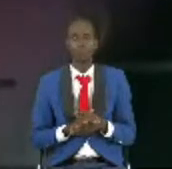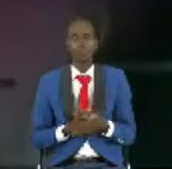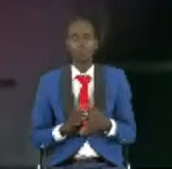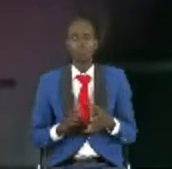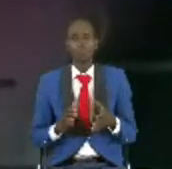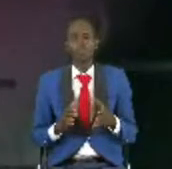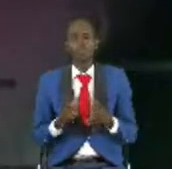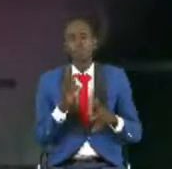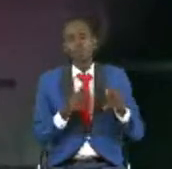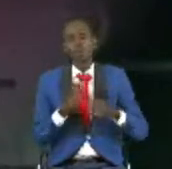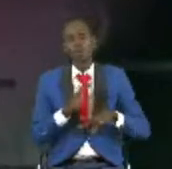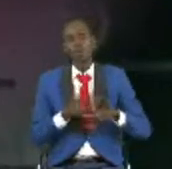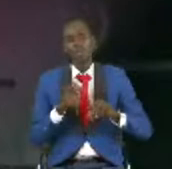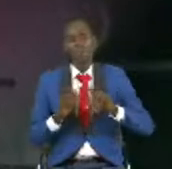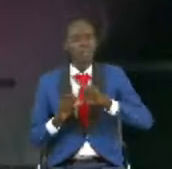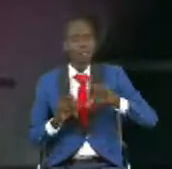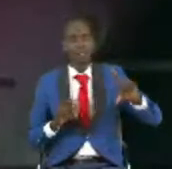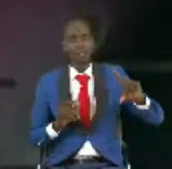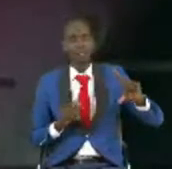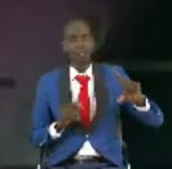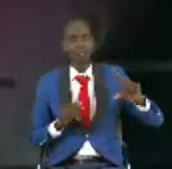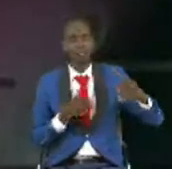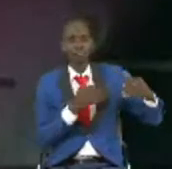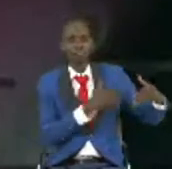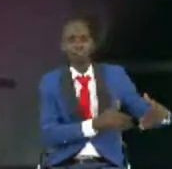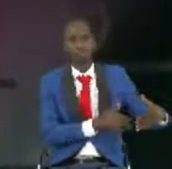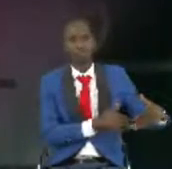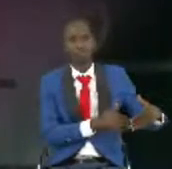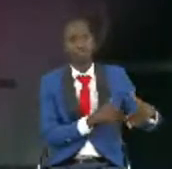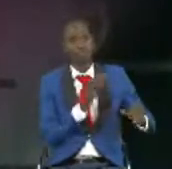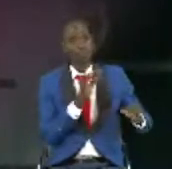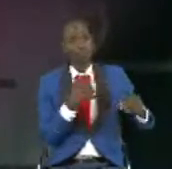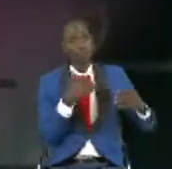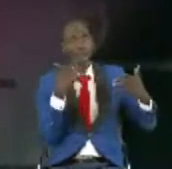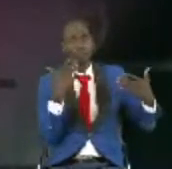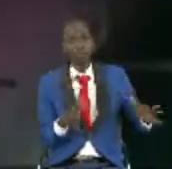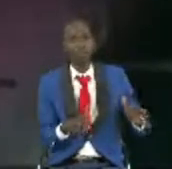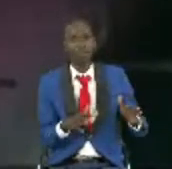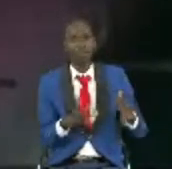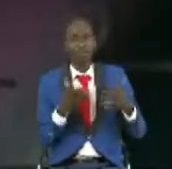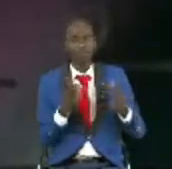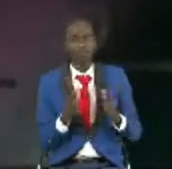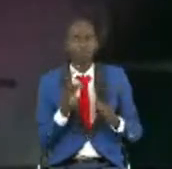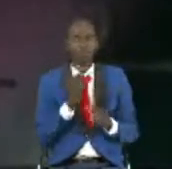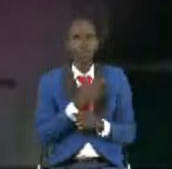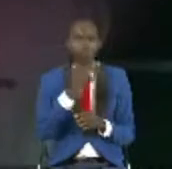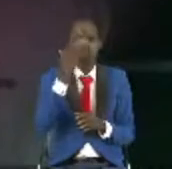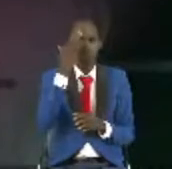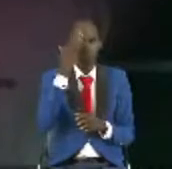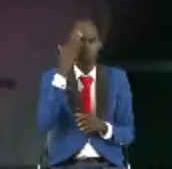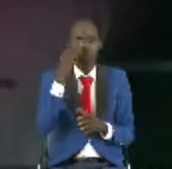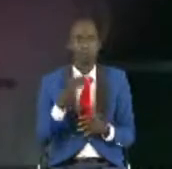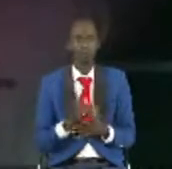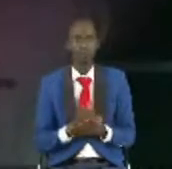Occupons-nous rapidement de ceux-là qui ont levé leurs mains. Aidons-les à remplir la fiche si ce n'est pas encore fait.